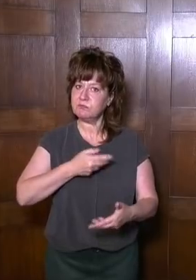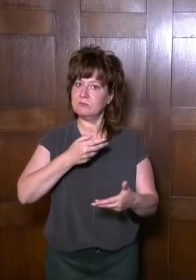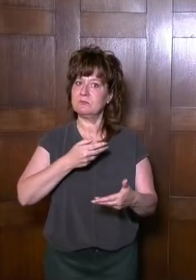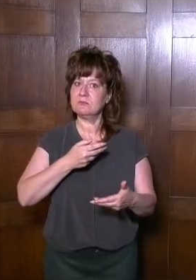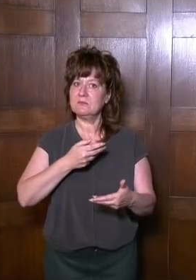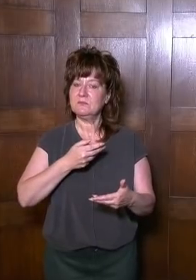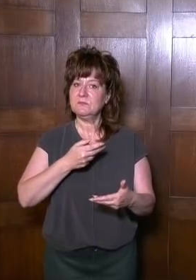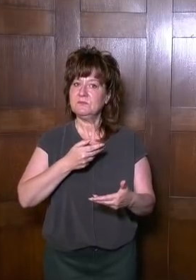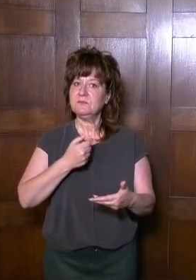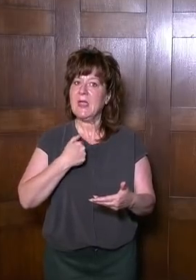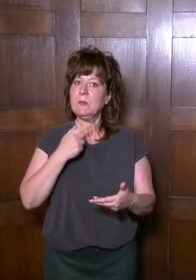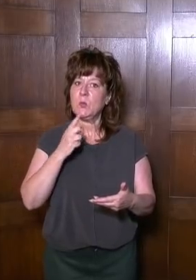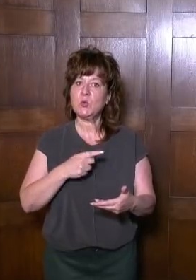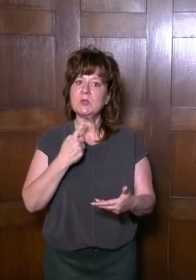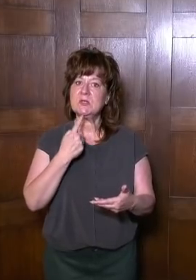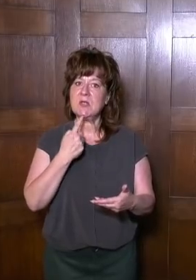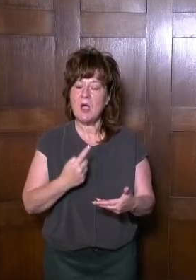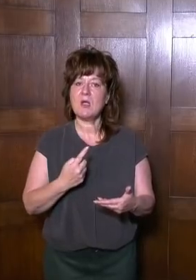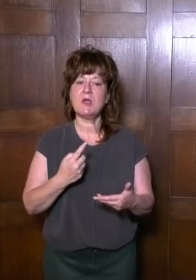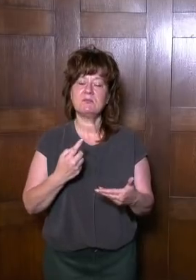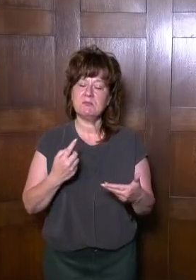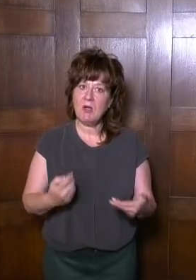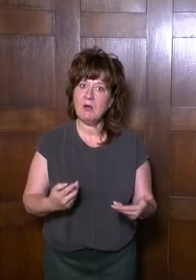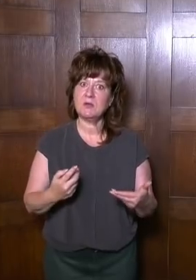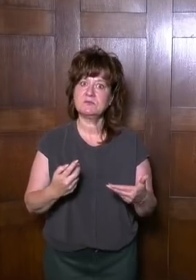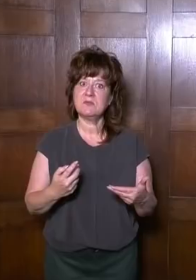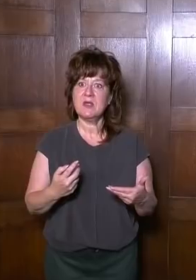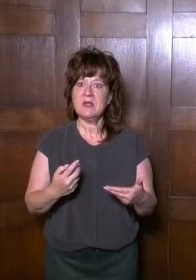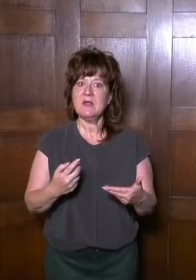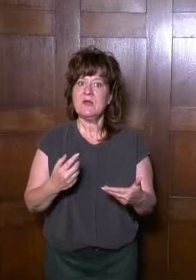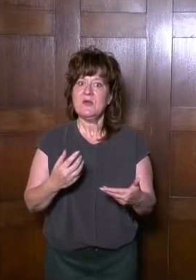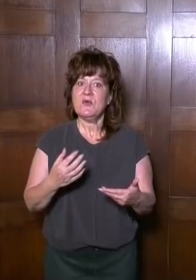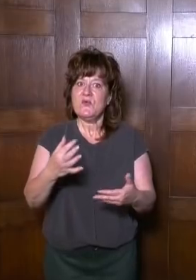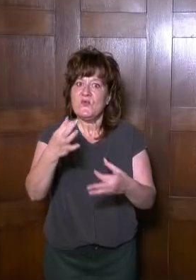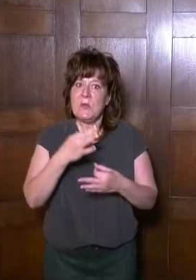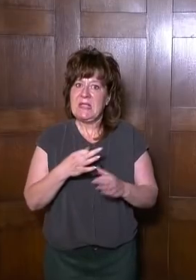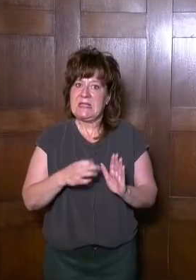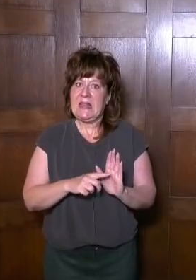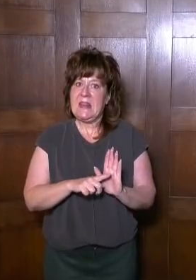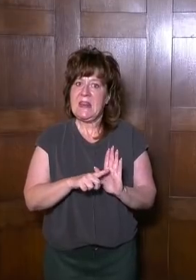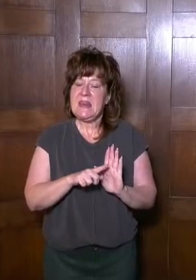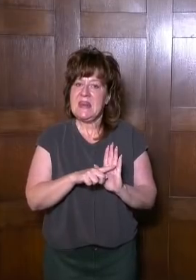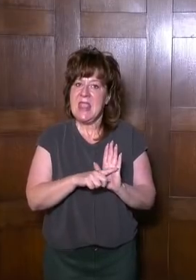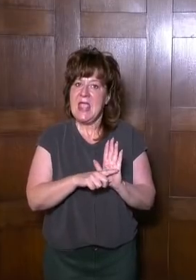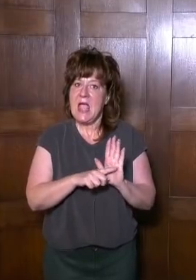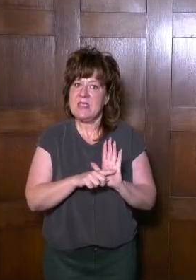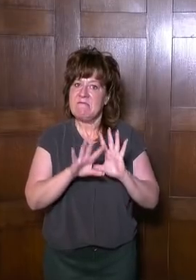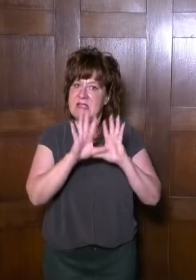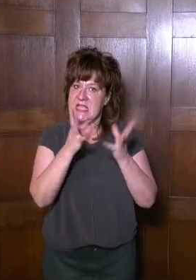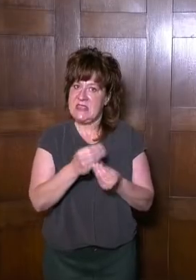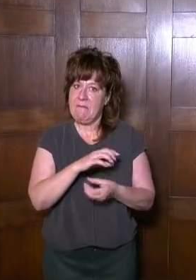eben, ja, eigentlich das negativste Erscheinungsbild für mich in dieser gesamten Krise